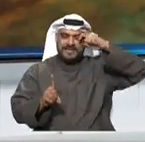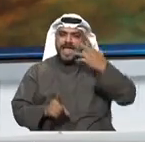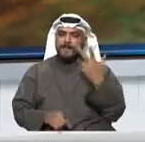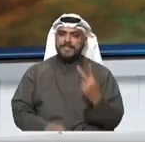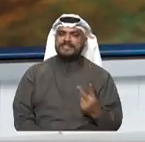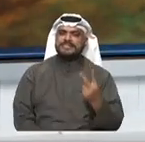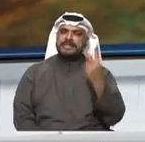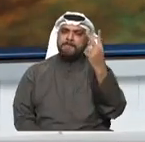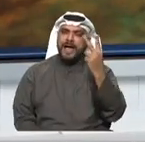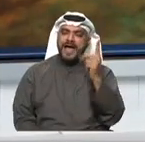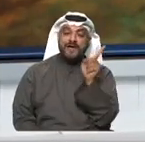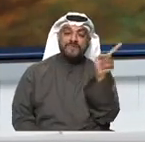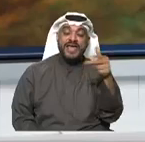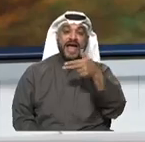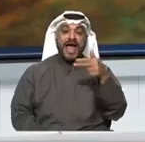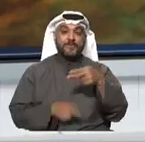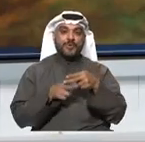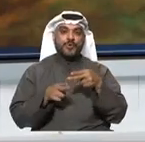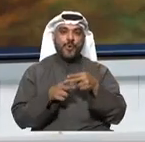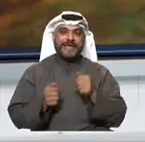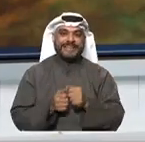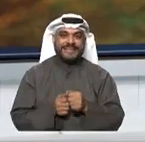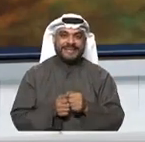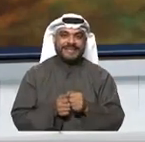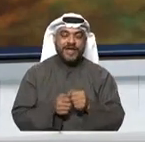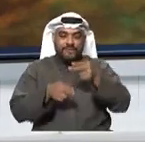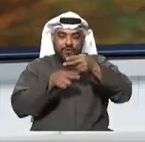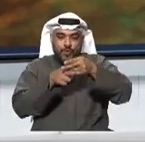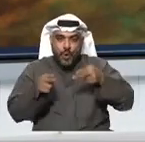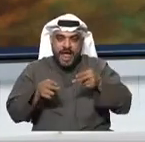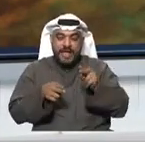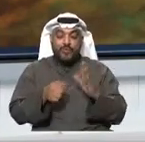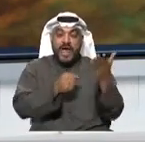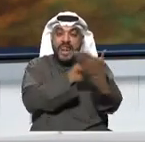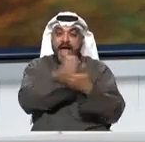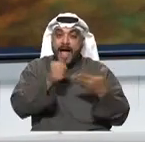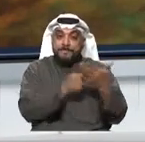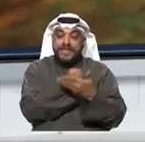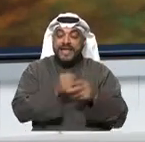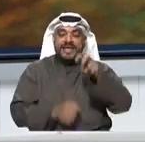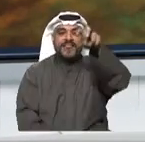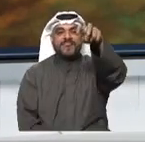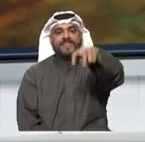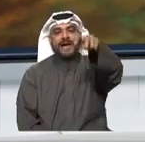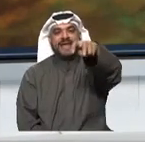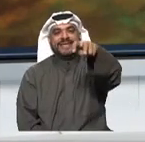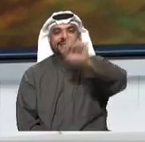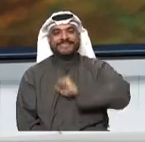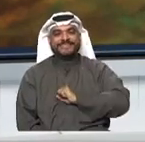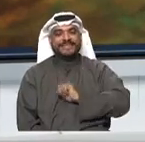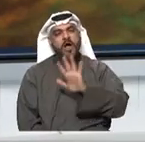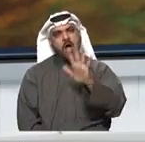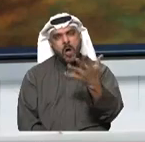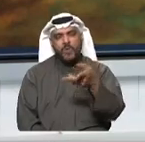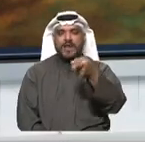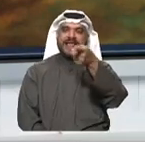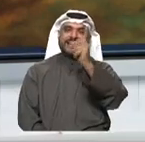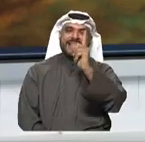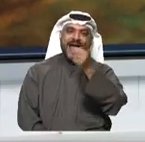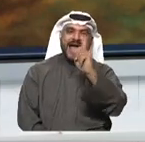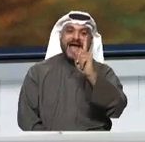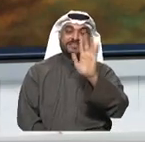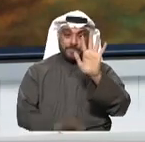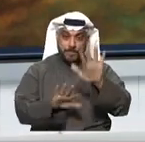درجات مئوية في المناطق الغربية، مناطق الوسطى والشمالية متفاوتة ما بين 8 درجات إلى 11 درجة مئوية مع